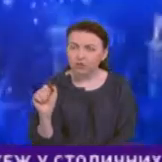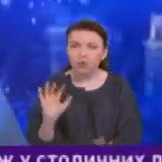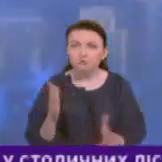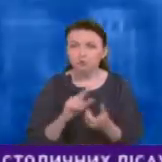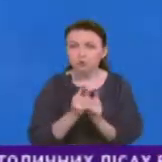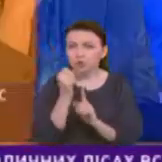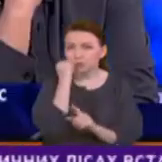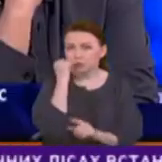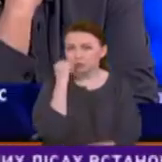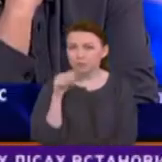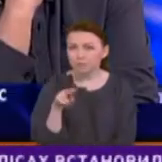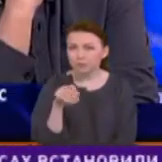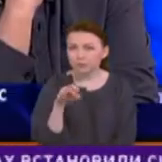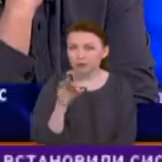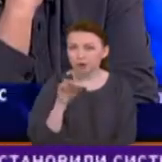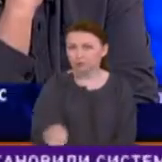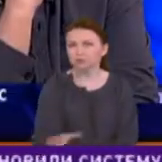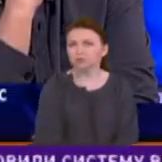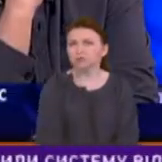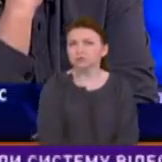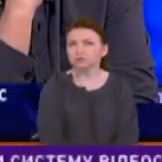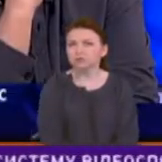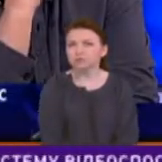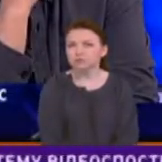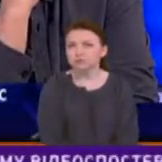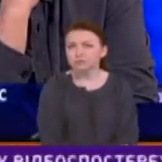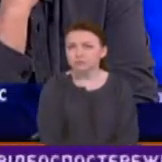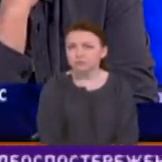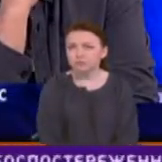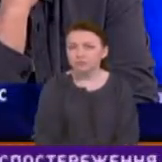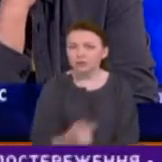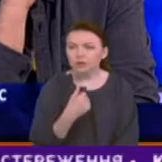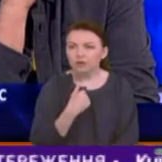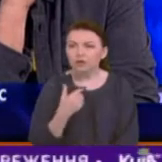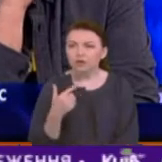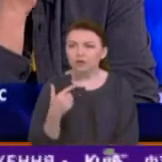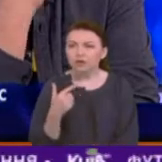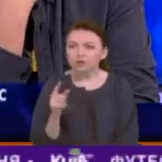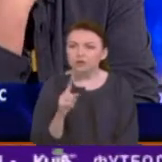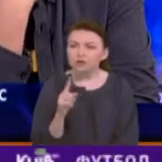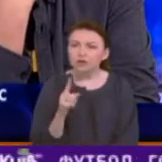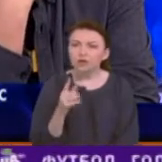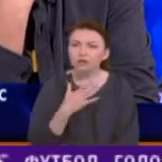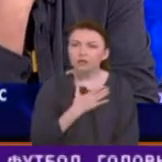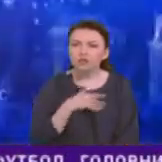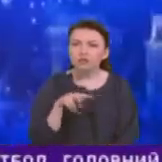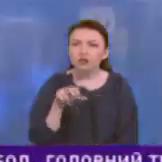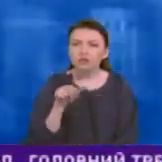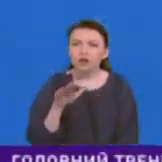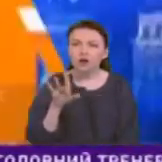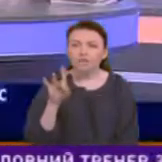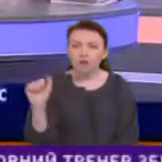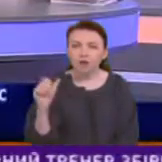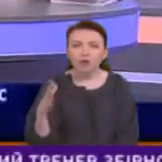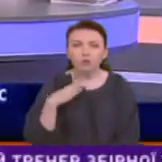московським патріархатом? Дякуємо. Я не вловила. А я... Наша влада, що? Наша лавра, яка